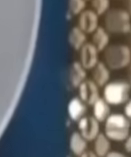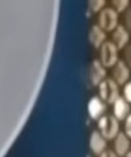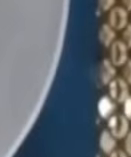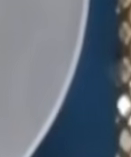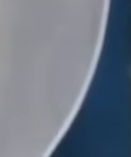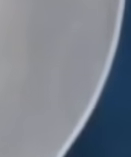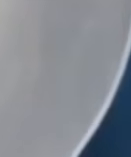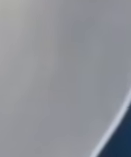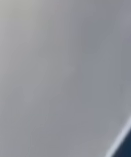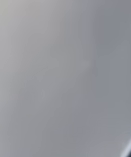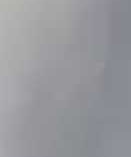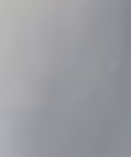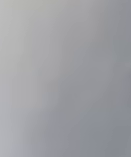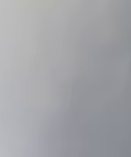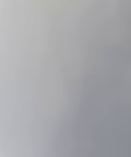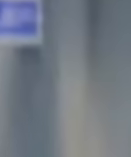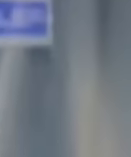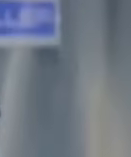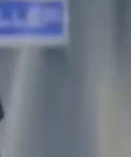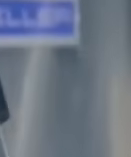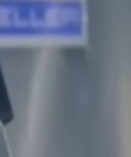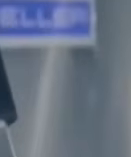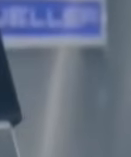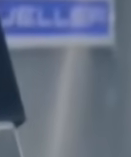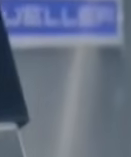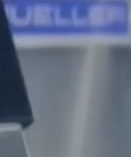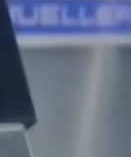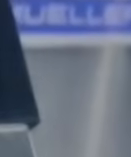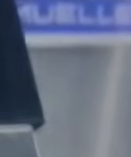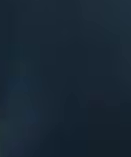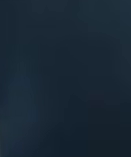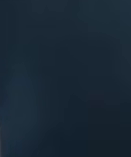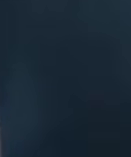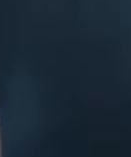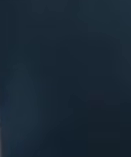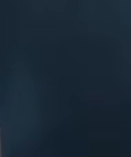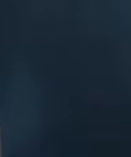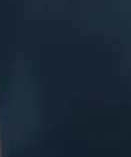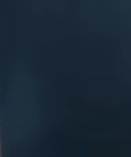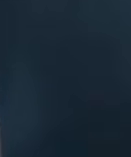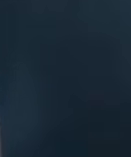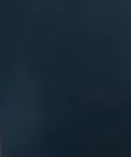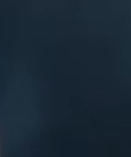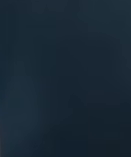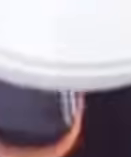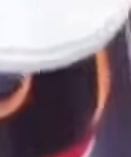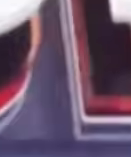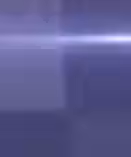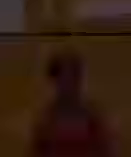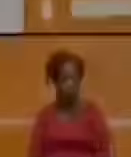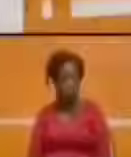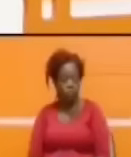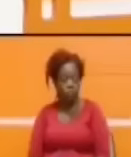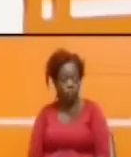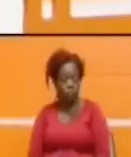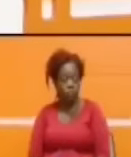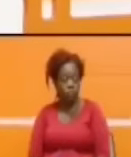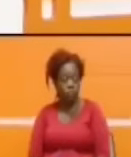products zaffe. Abaana abakonzibwe mu baleete tubakoleko ku bwereere. When it comes to infant feeding, there is no...